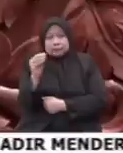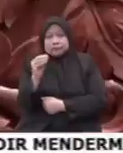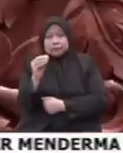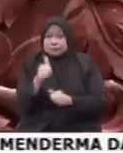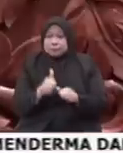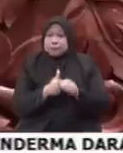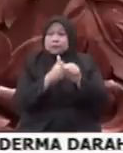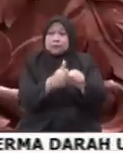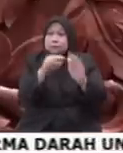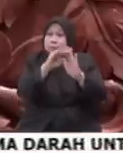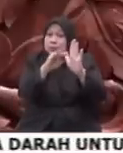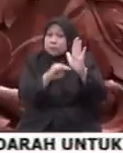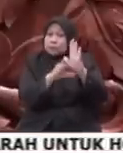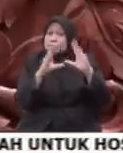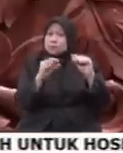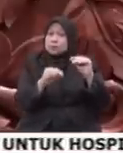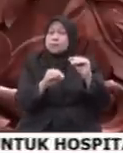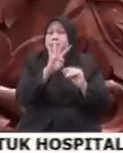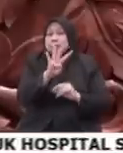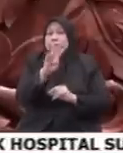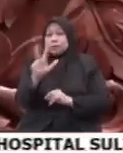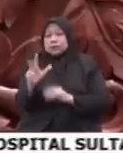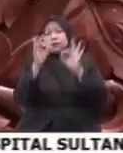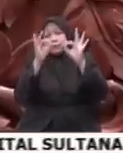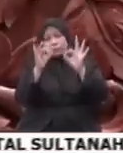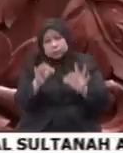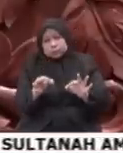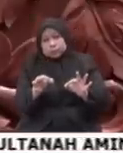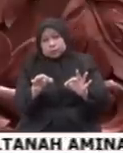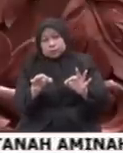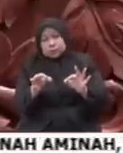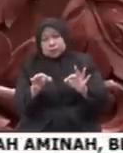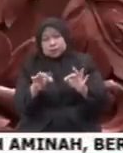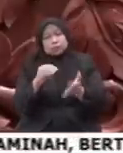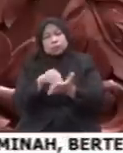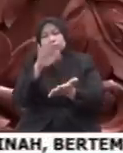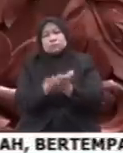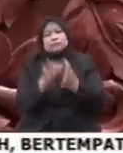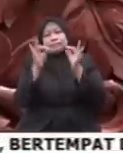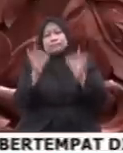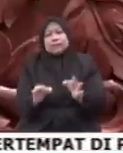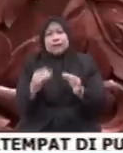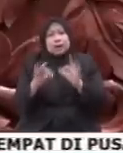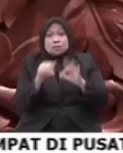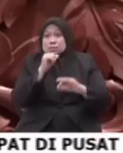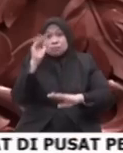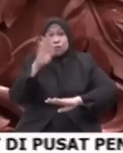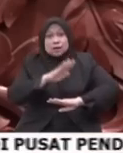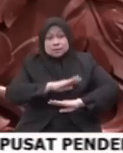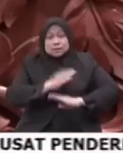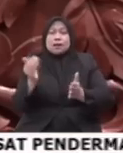mengikuti peraturan masyarakat 43 keputusan Sike adalah muktamat kalau tidak puasa hati